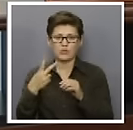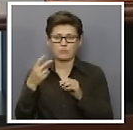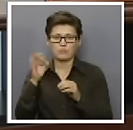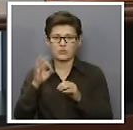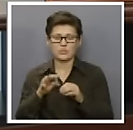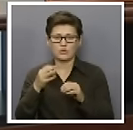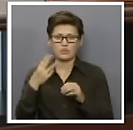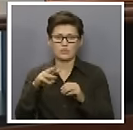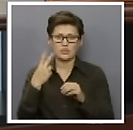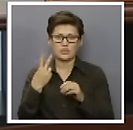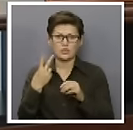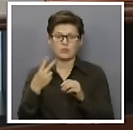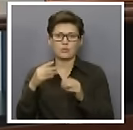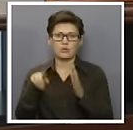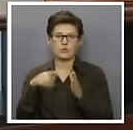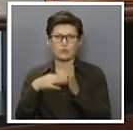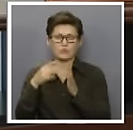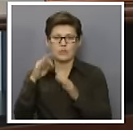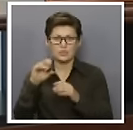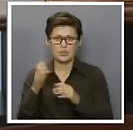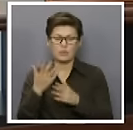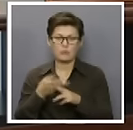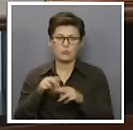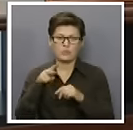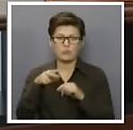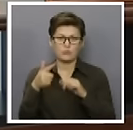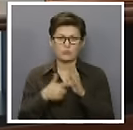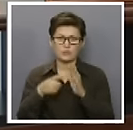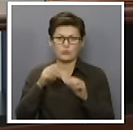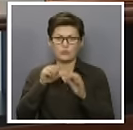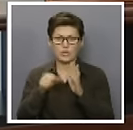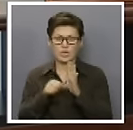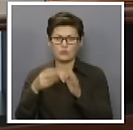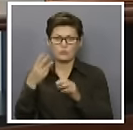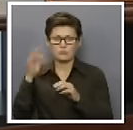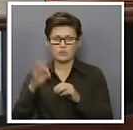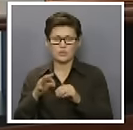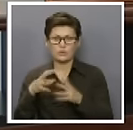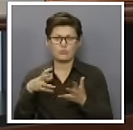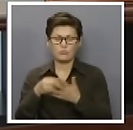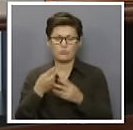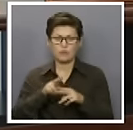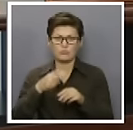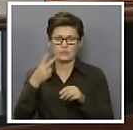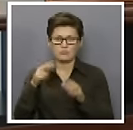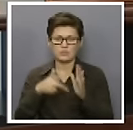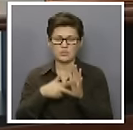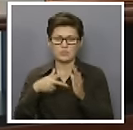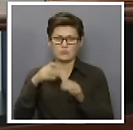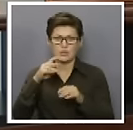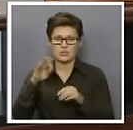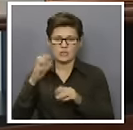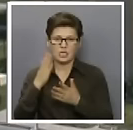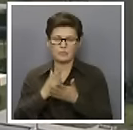немесе 32,9 миллиард теңге. Ал 2017 жылы 16,3% өтемақы төленеді. Ол 28 миллиард теңгені